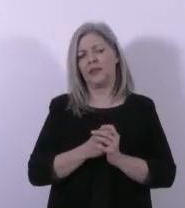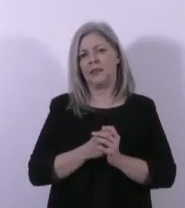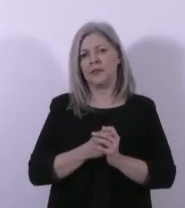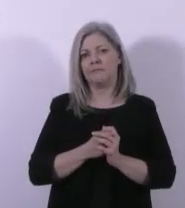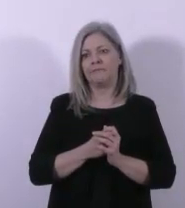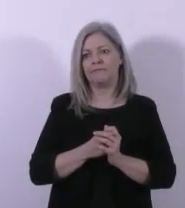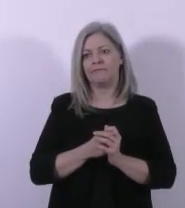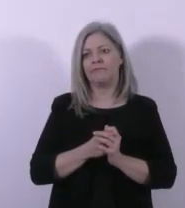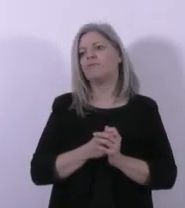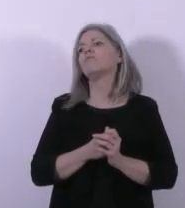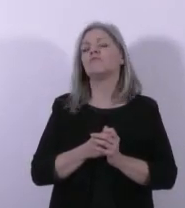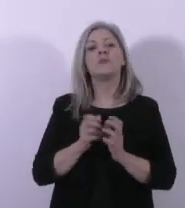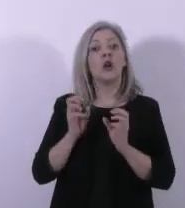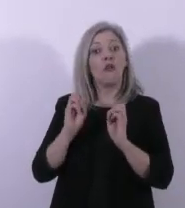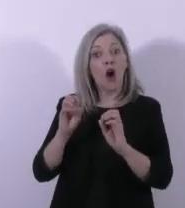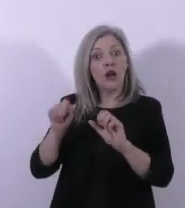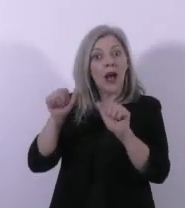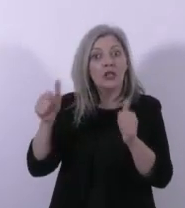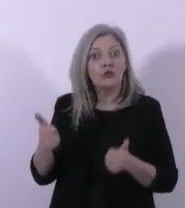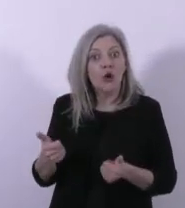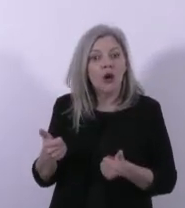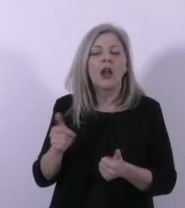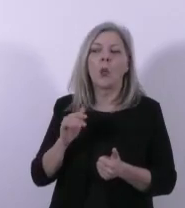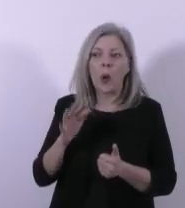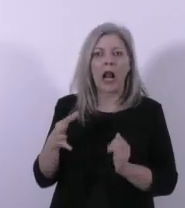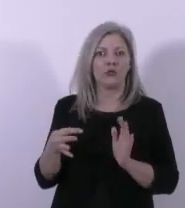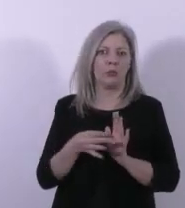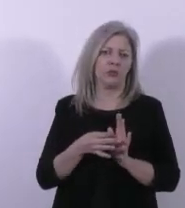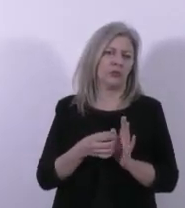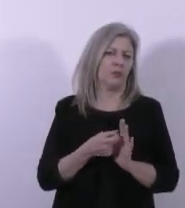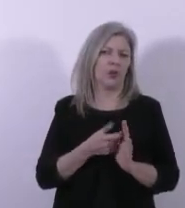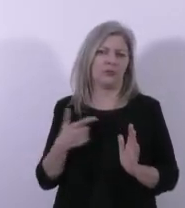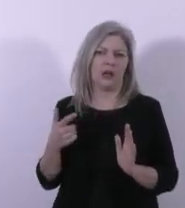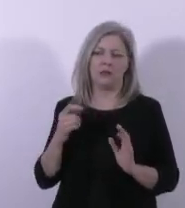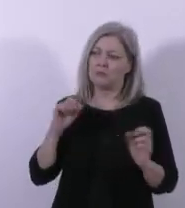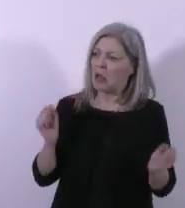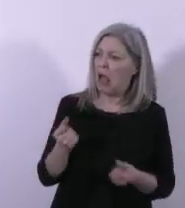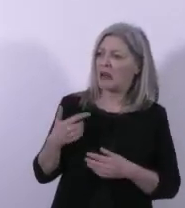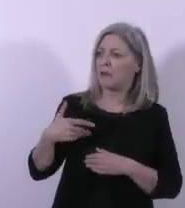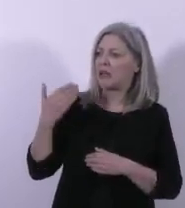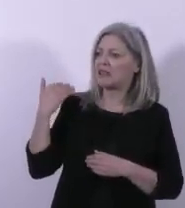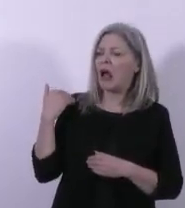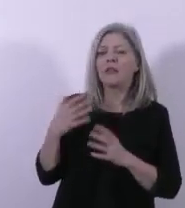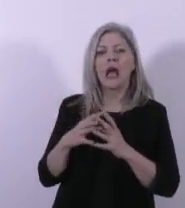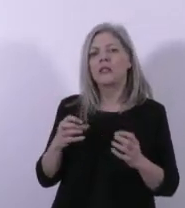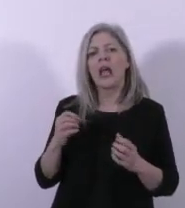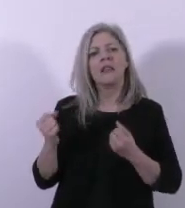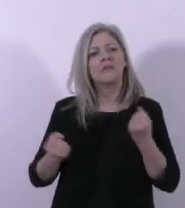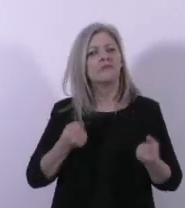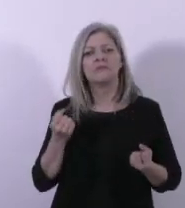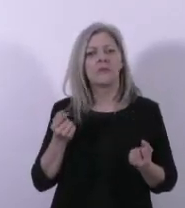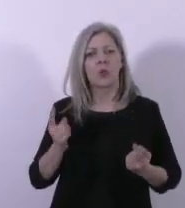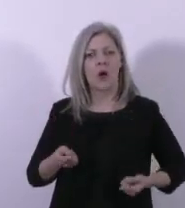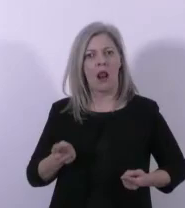sono punti fondamentali come la formazione. La formazione, negli anni passati, le aziende cosa facevano? con